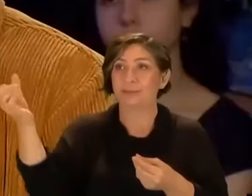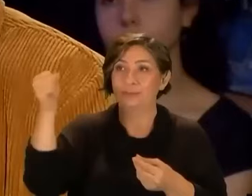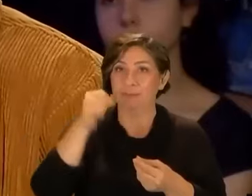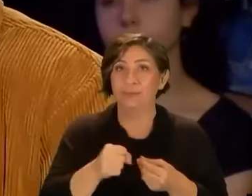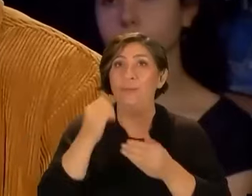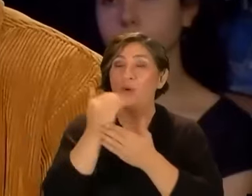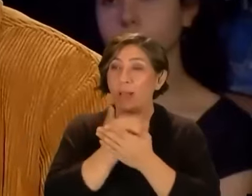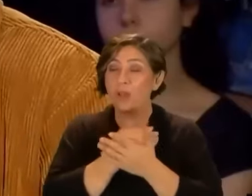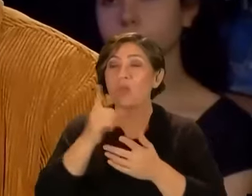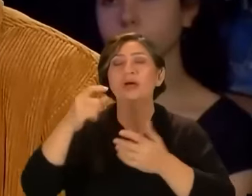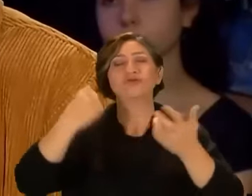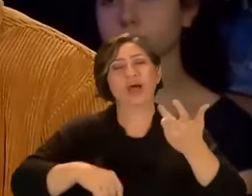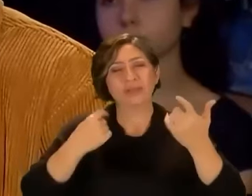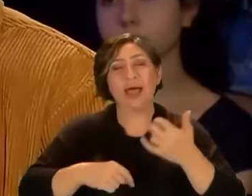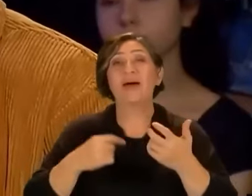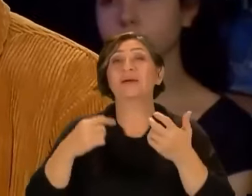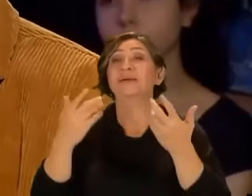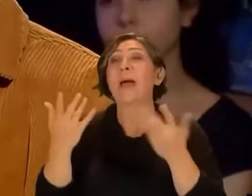getirdik programlara, onlar çaldılar ve